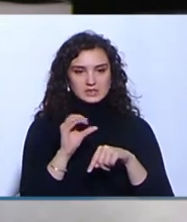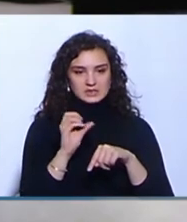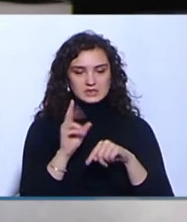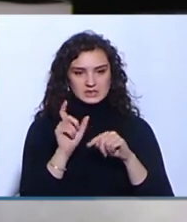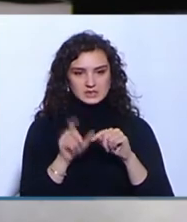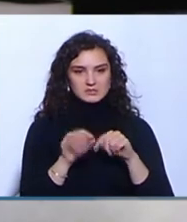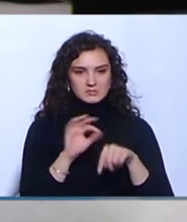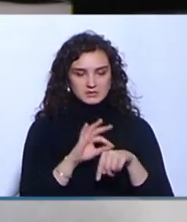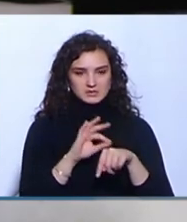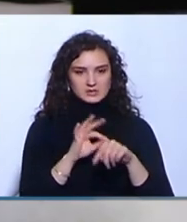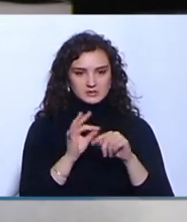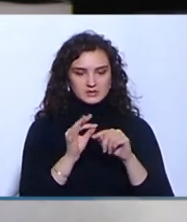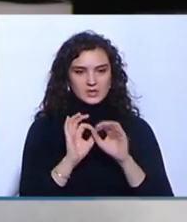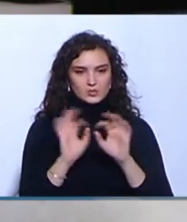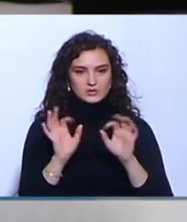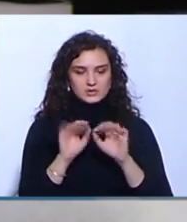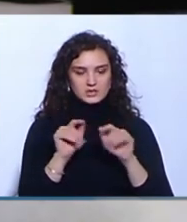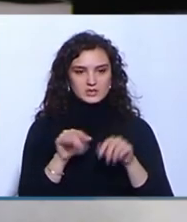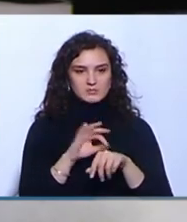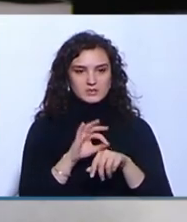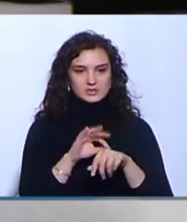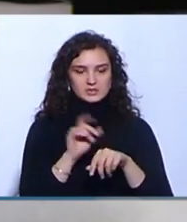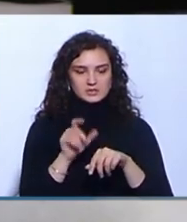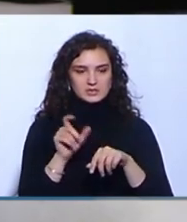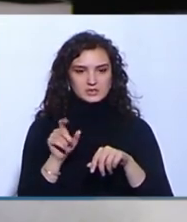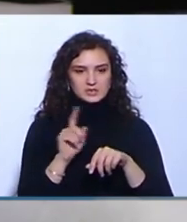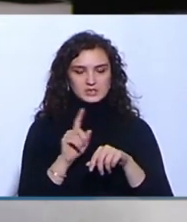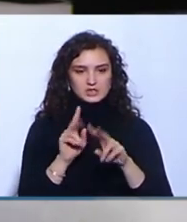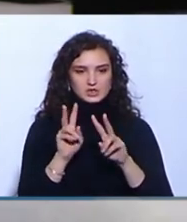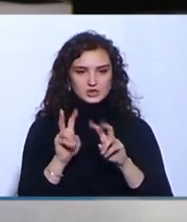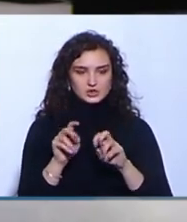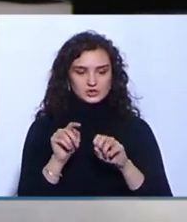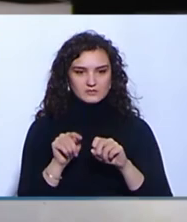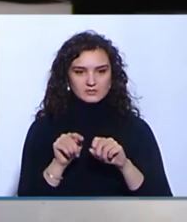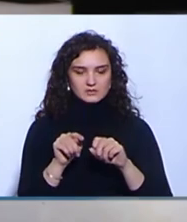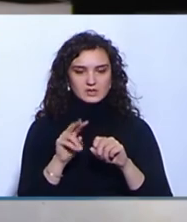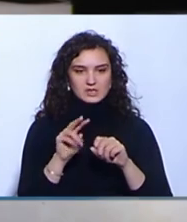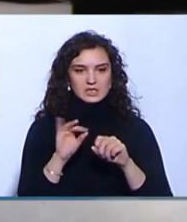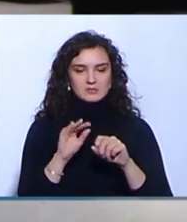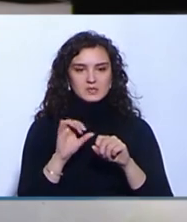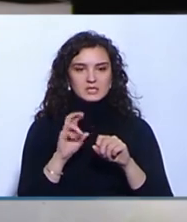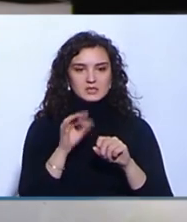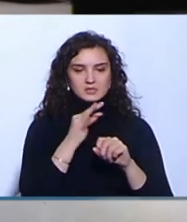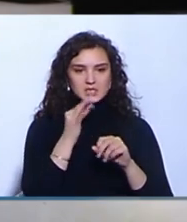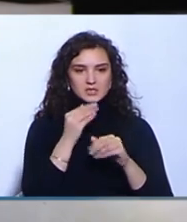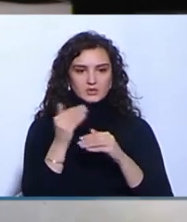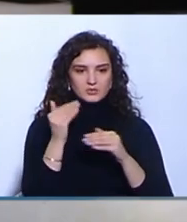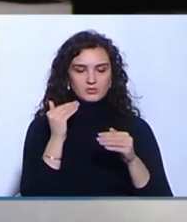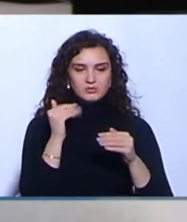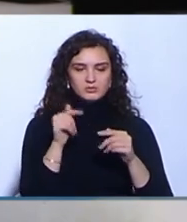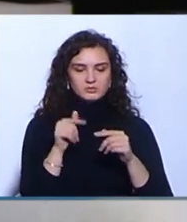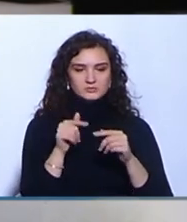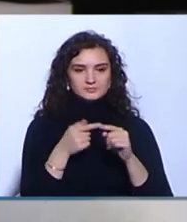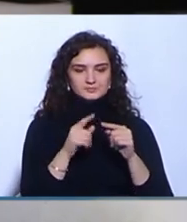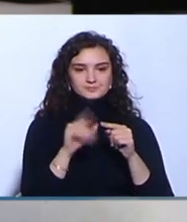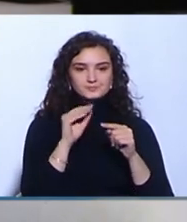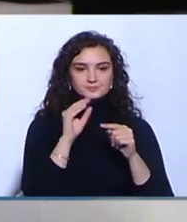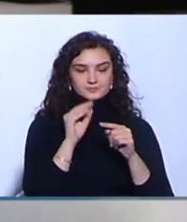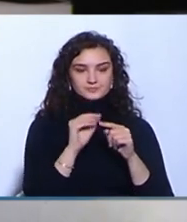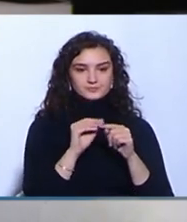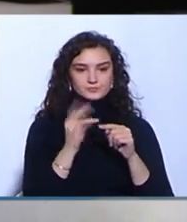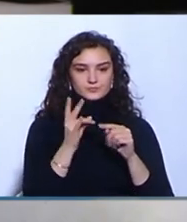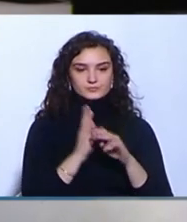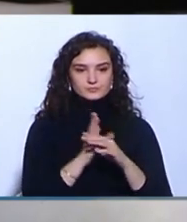მყოფი პაციენტი. აუხსნას ამ პაციენტს, რას ნიშნავს ლიმფედემის ადრეული ნიშნები, როდის ვის